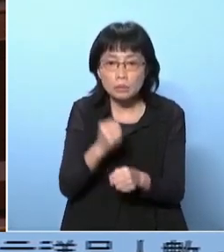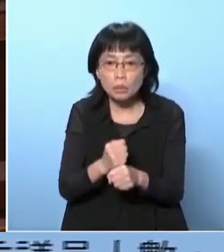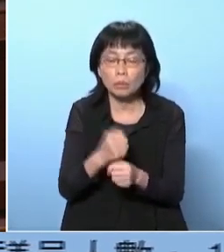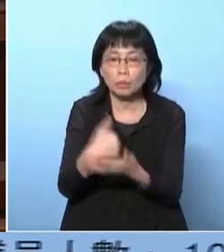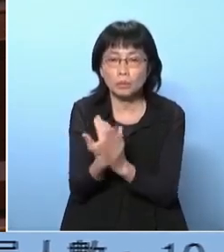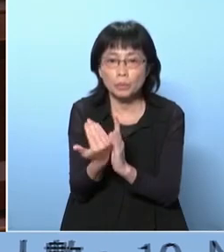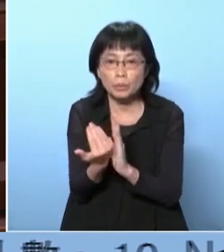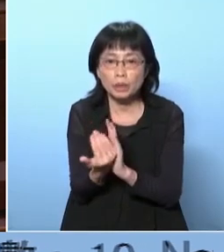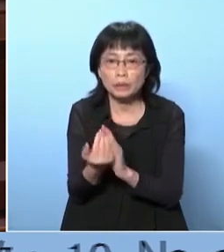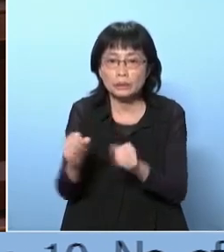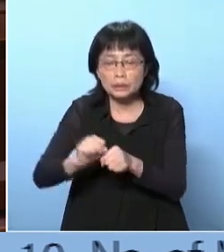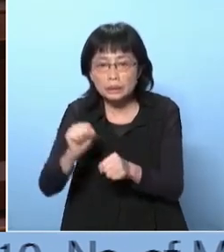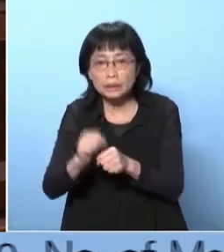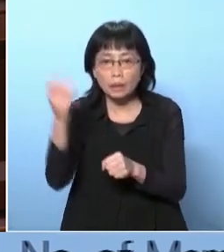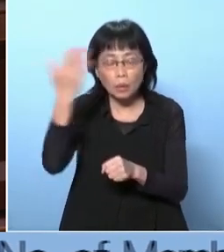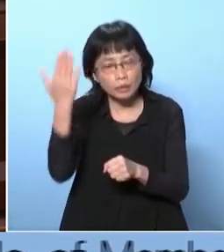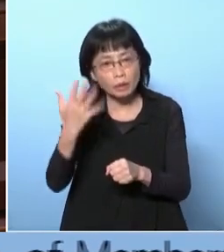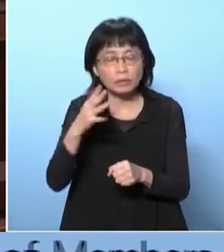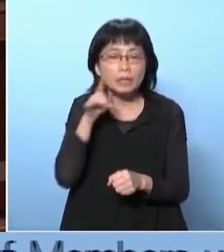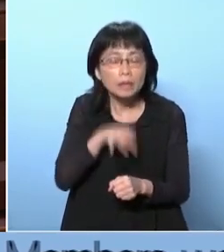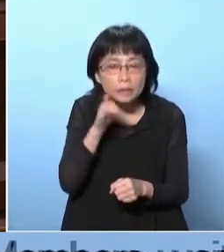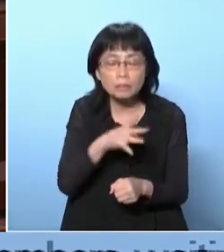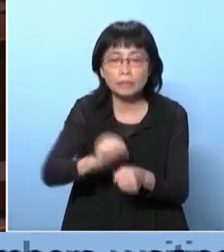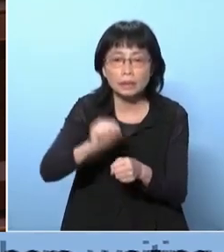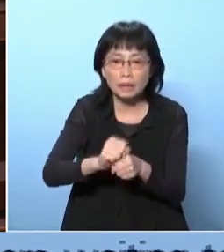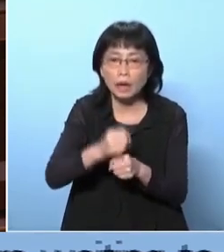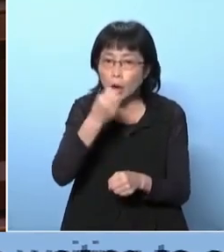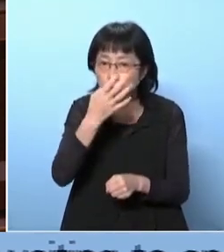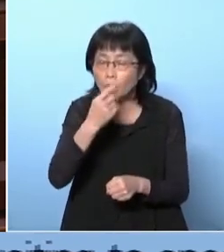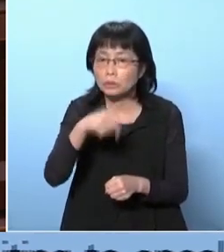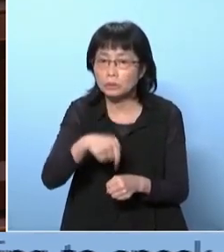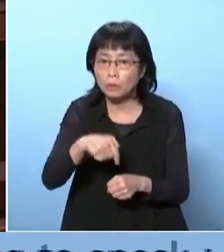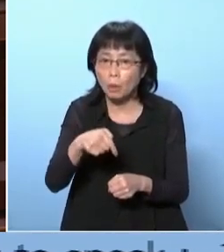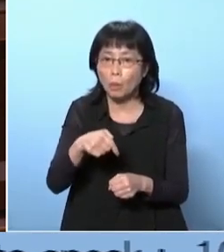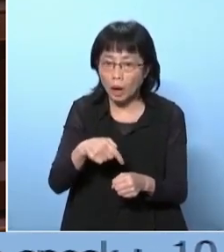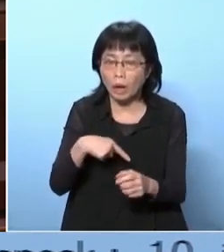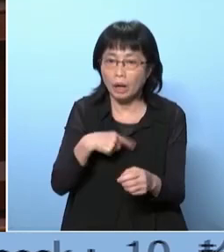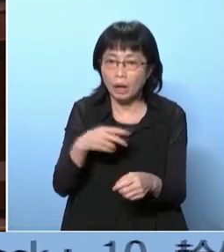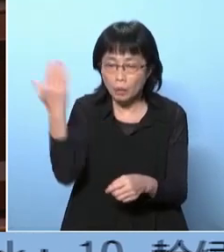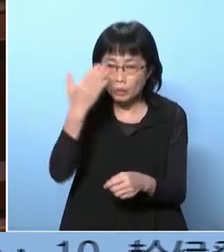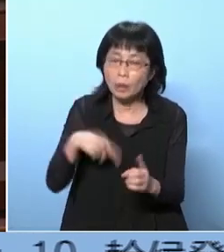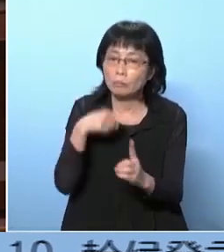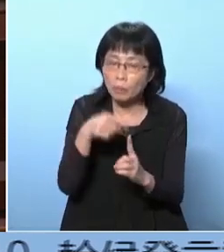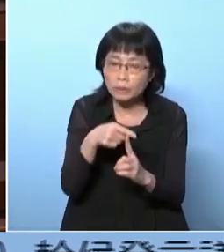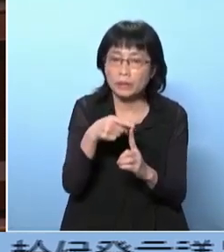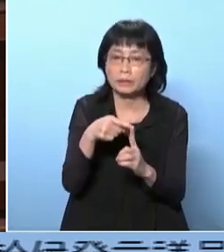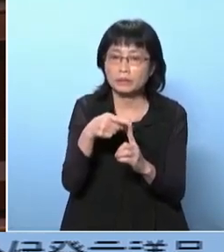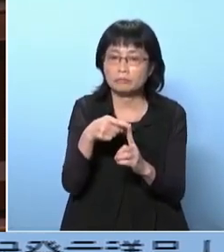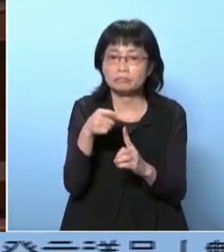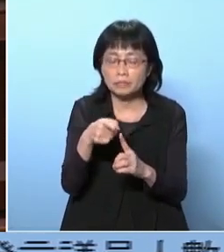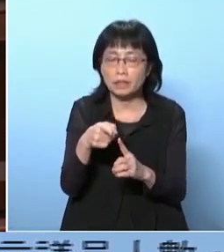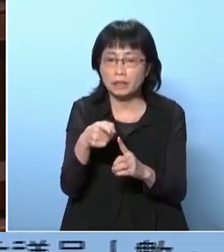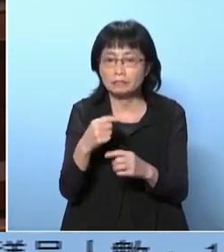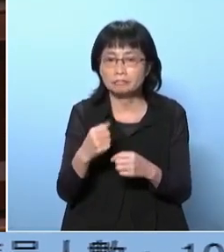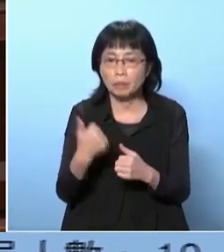施，提升旅客旅遊體驗和增強香港作為主要旅遊目的地的競爭力。就離島和